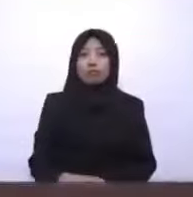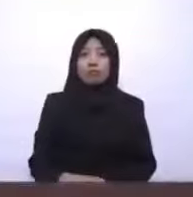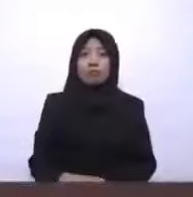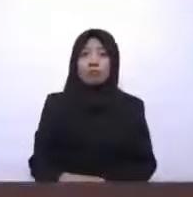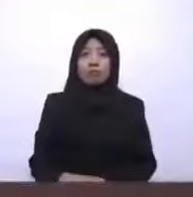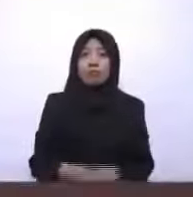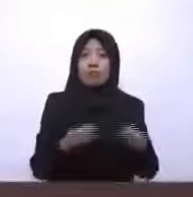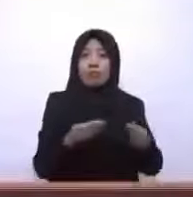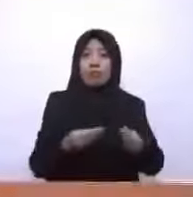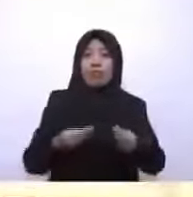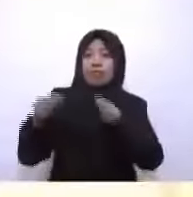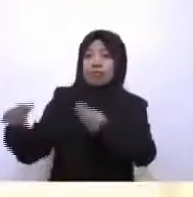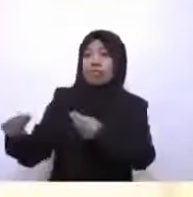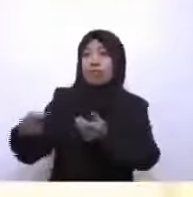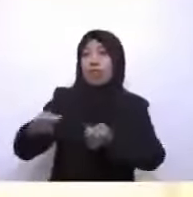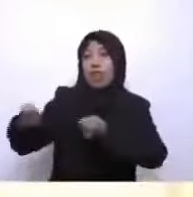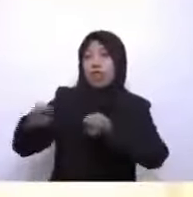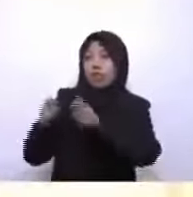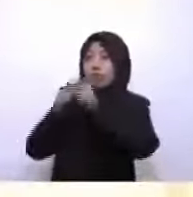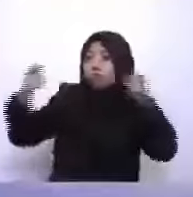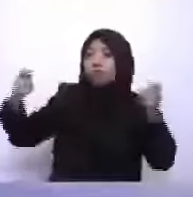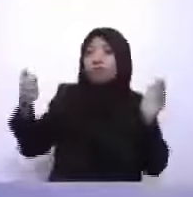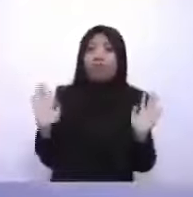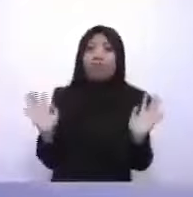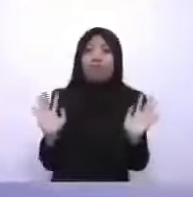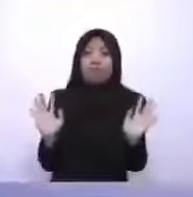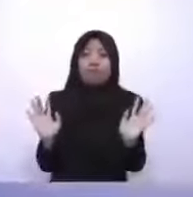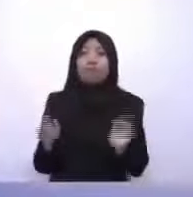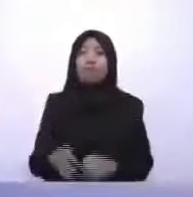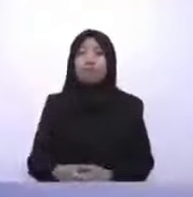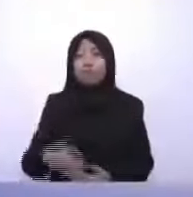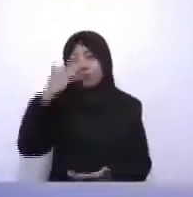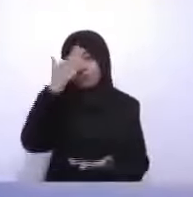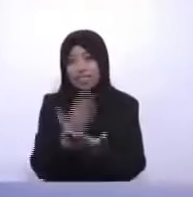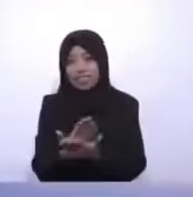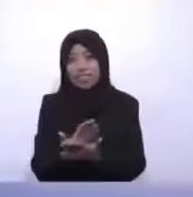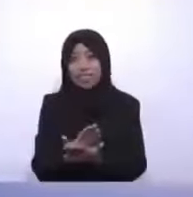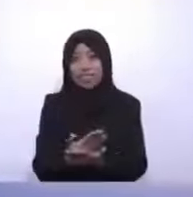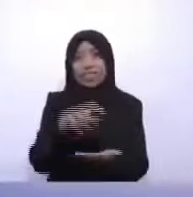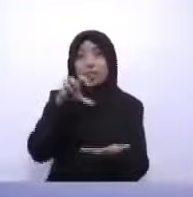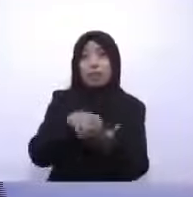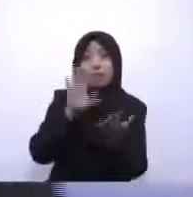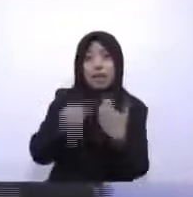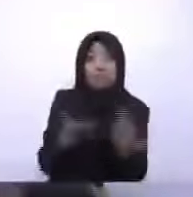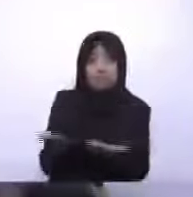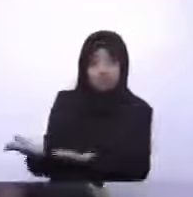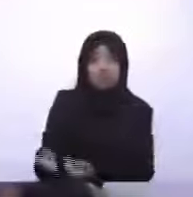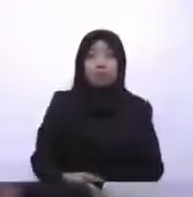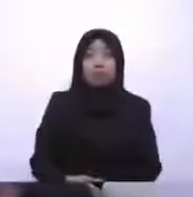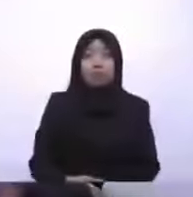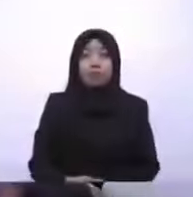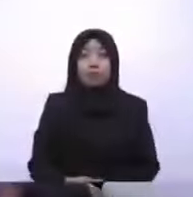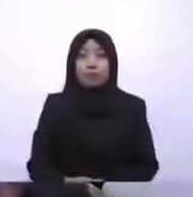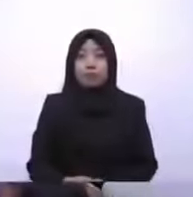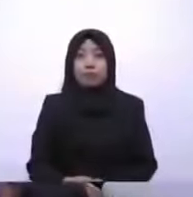dan diserahkan ke moderator. Jangan dulu dibuka kertasnya. Baik, terima kasih. Silakan kembali ke tempat, Bapak.